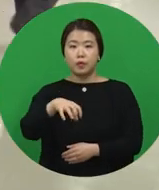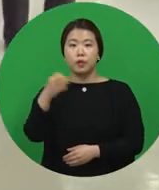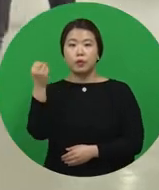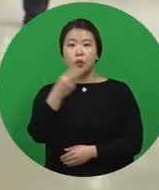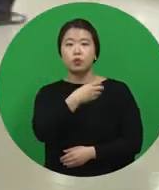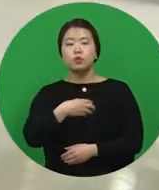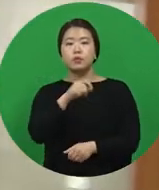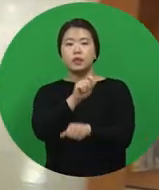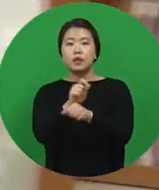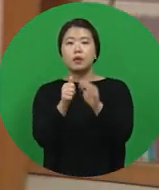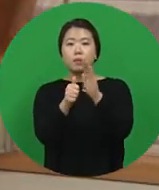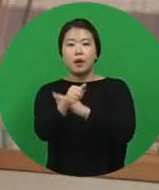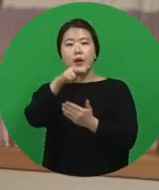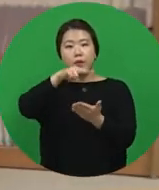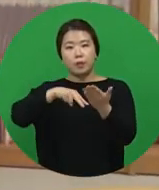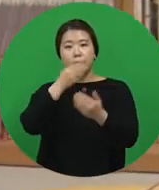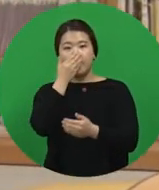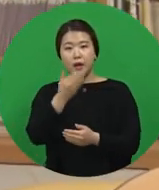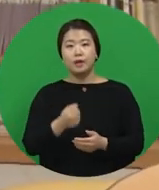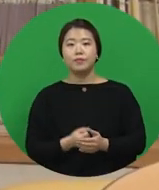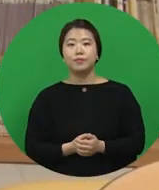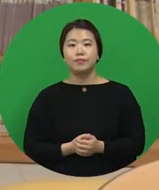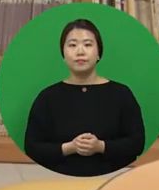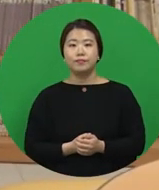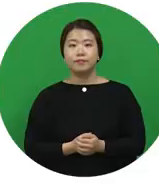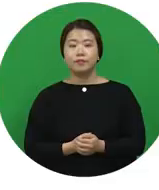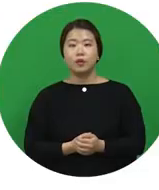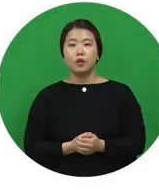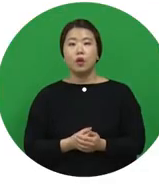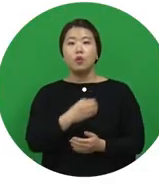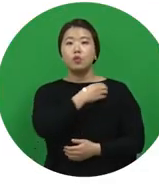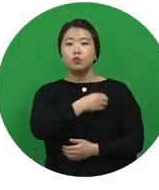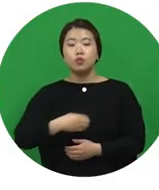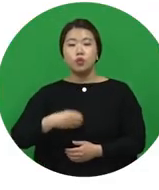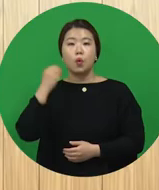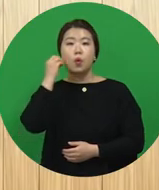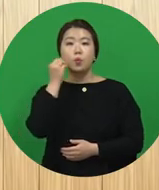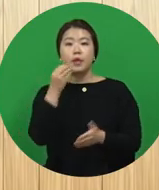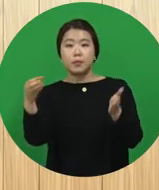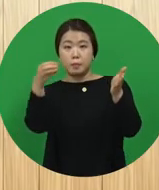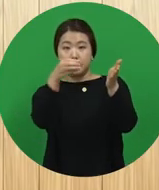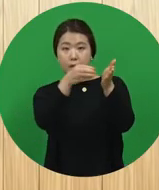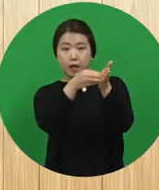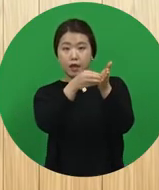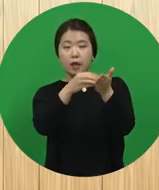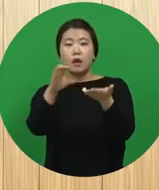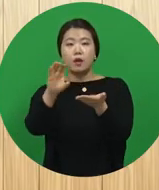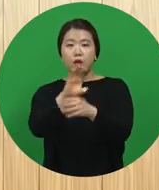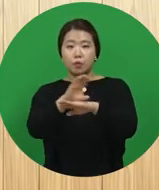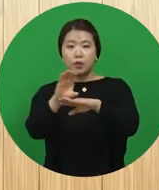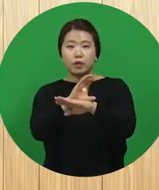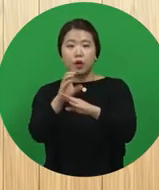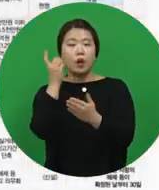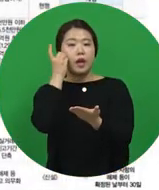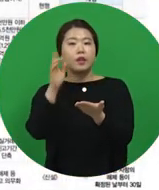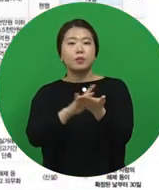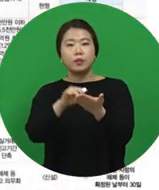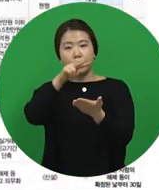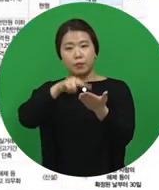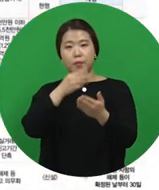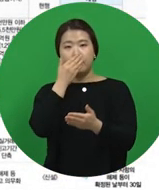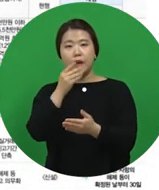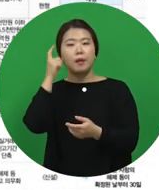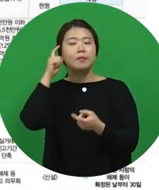동 주민센터 등에서 만나보실 수 있는데요 구청 홈페이지에 이북이 게재돼 pc 모바일에서 또 확인할 수